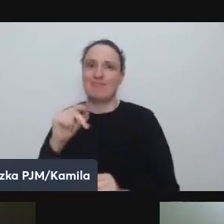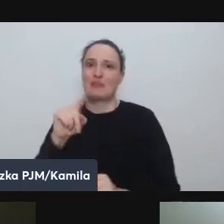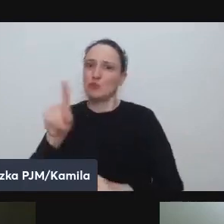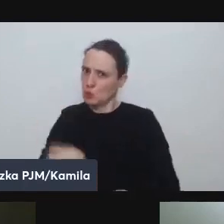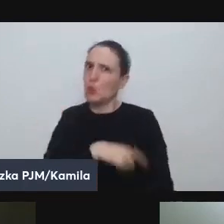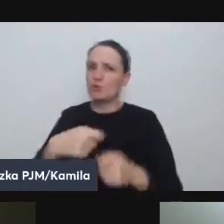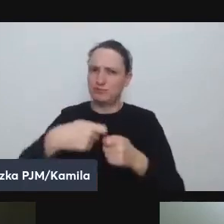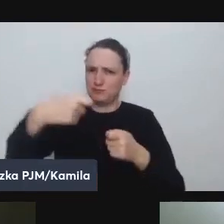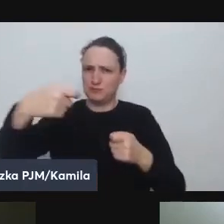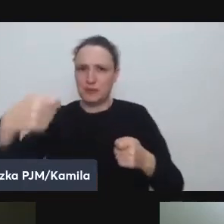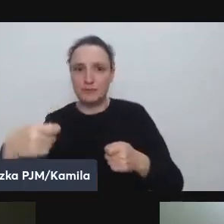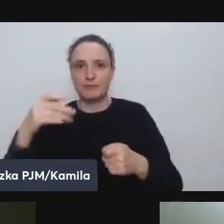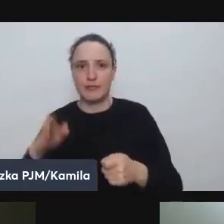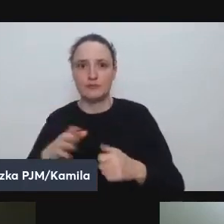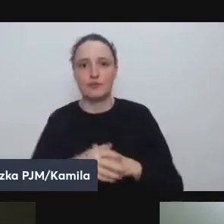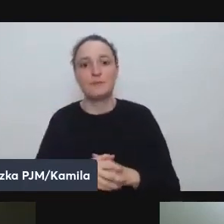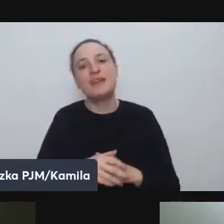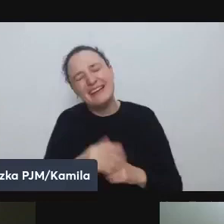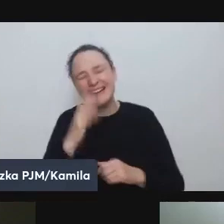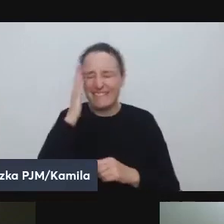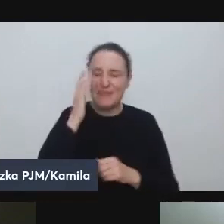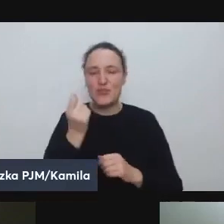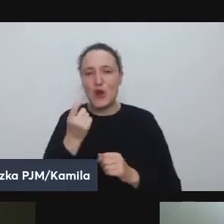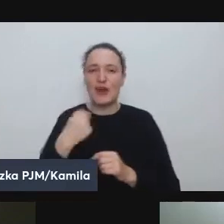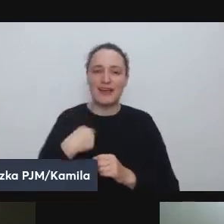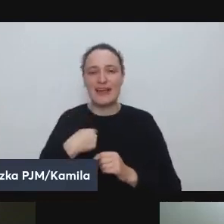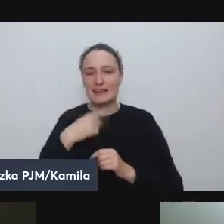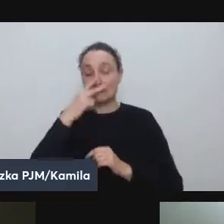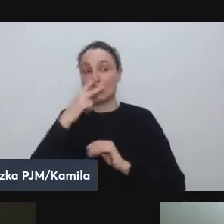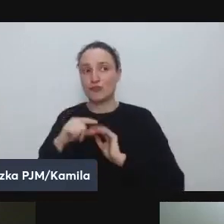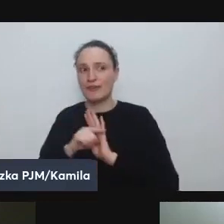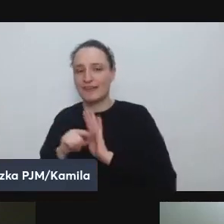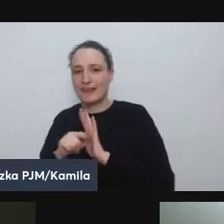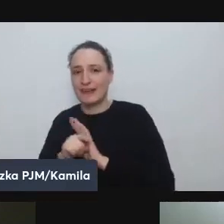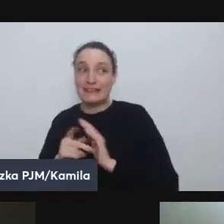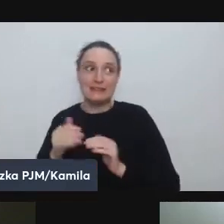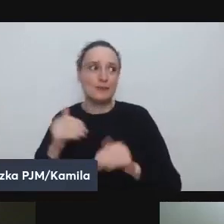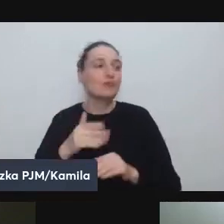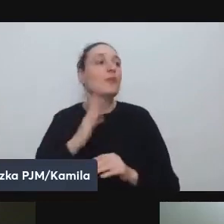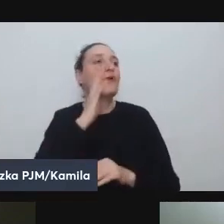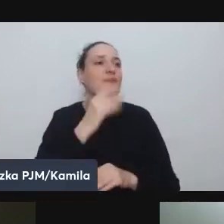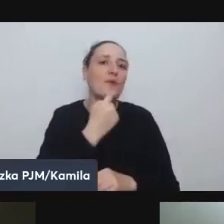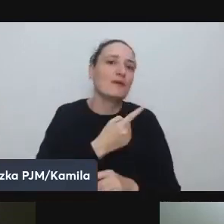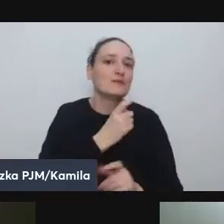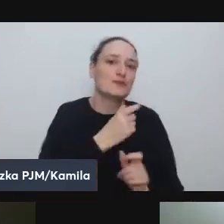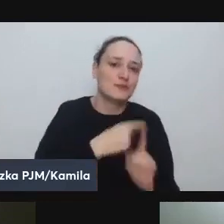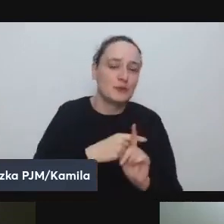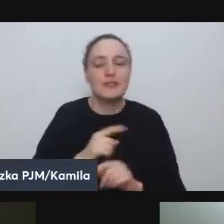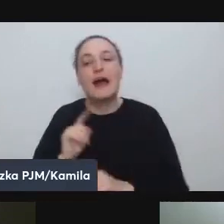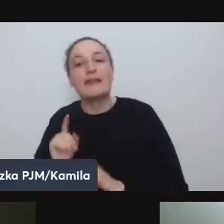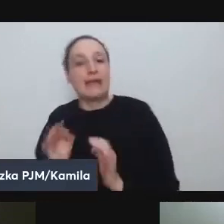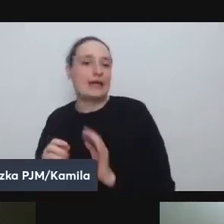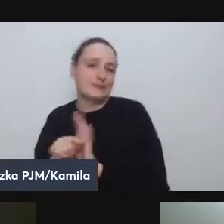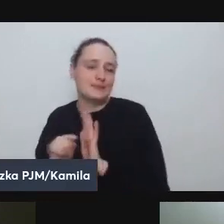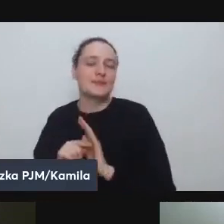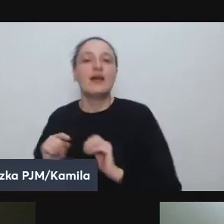myślę tak znowu, może pesymistycznie, mam nadzieję, że w dalszej części rozmowy będę mogła coś optymistycznego dodać, ale że